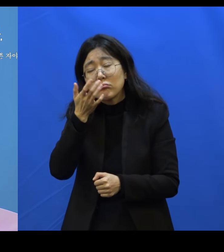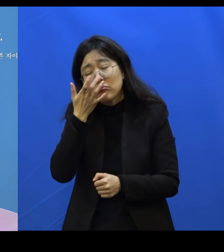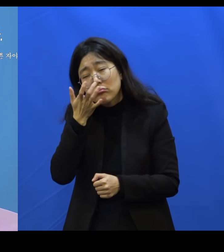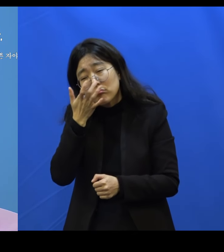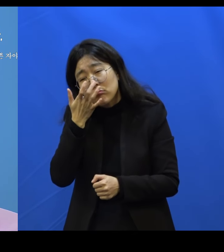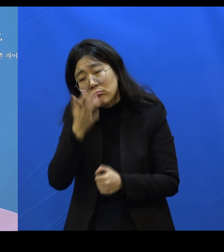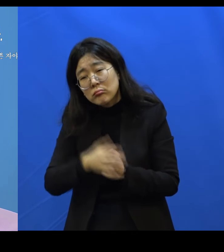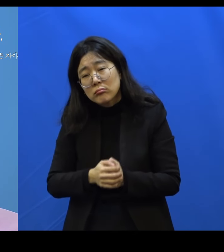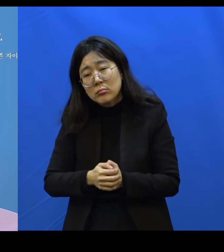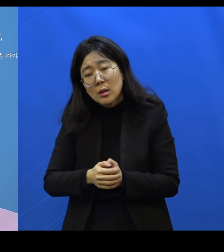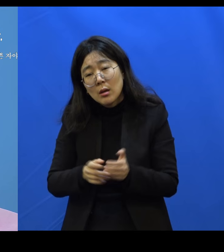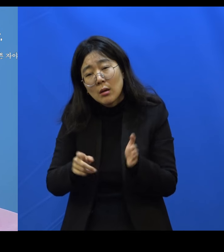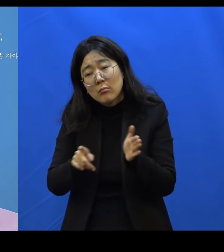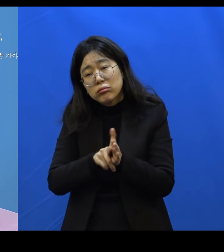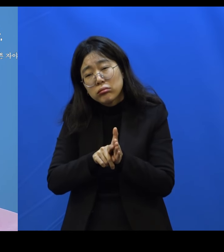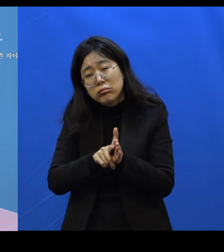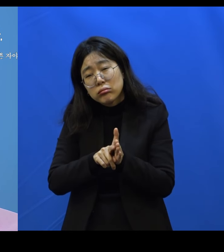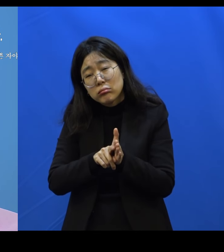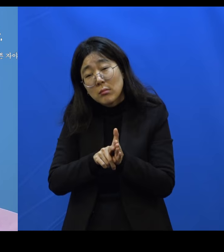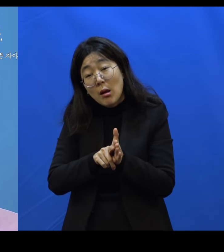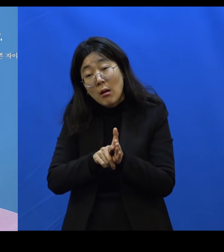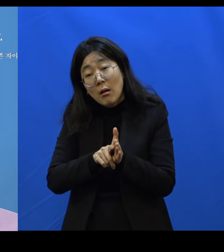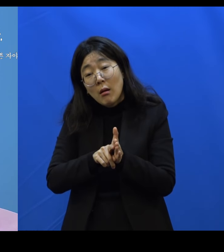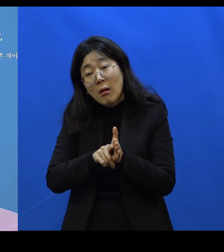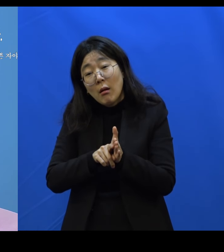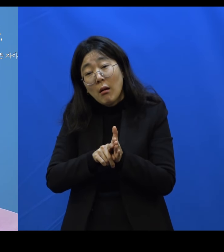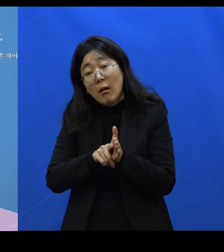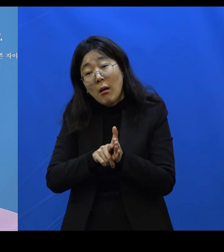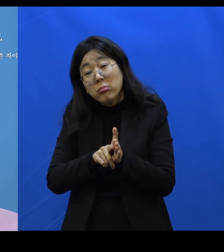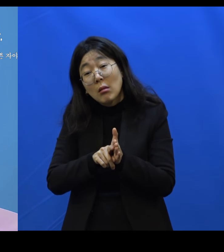우울증은 아닌데 우울감이 막 찾아오고